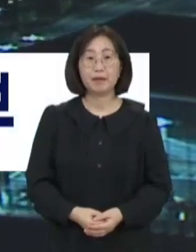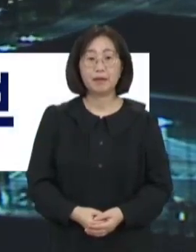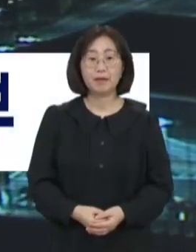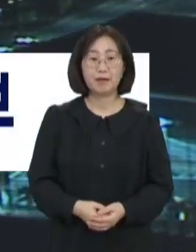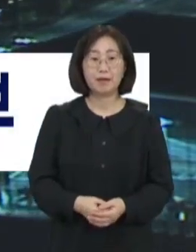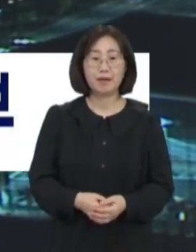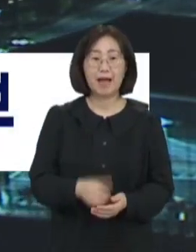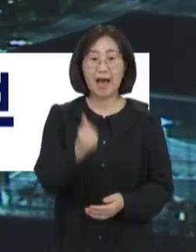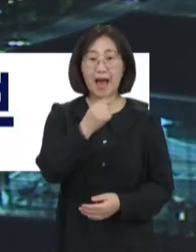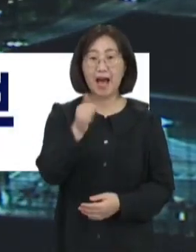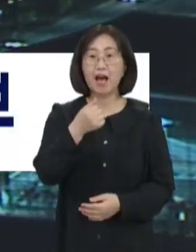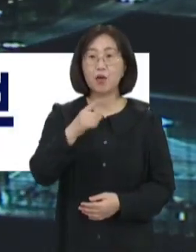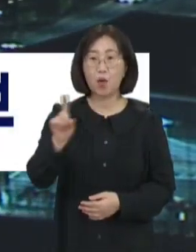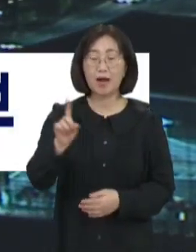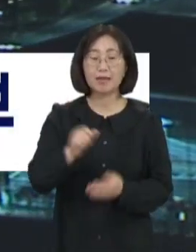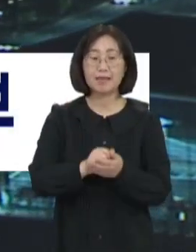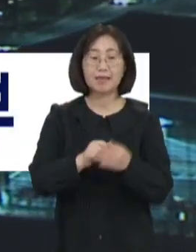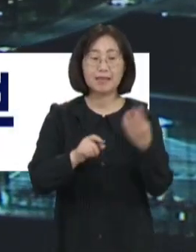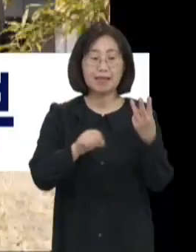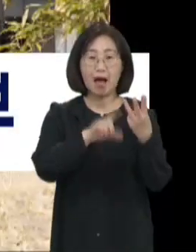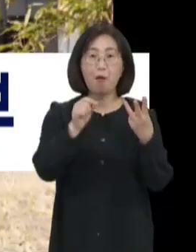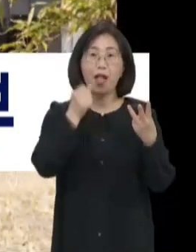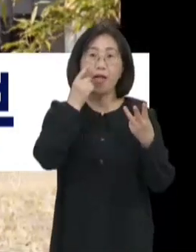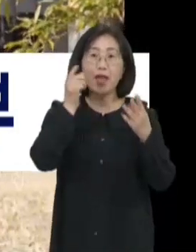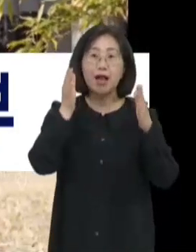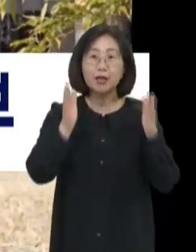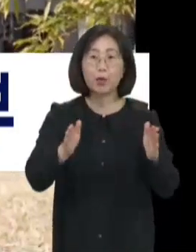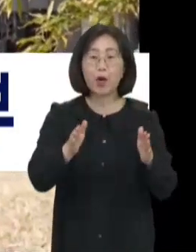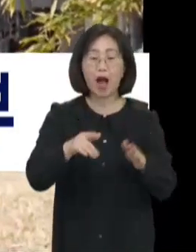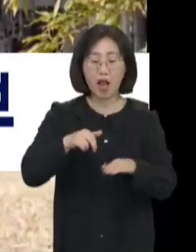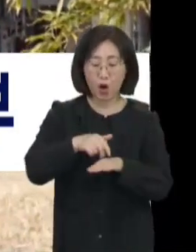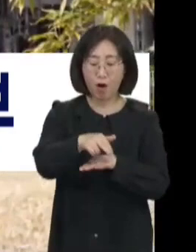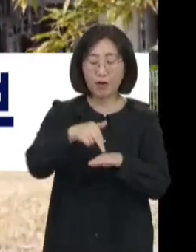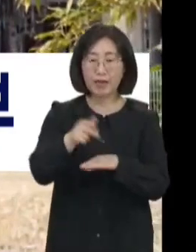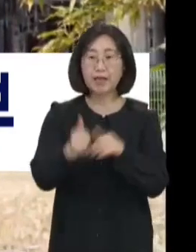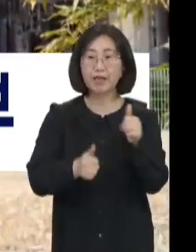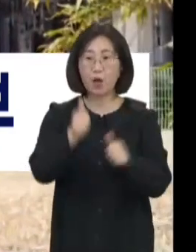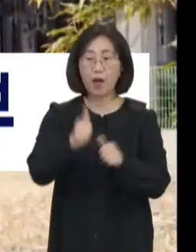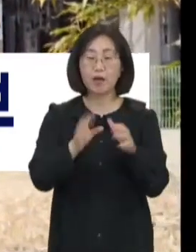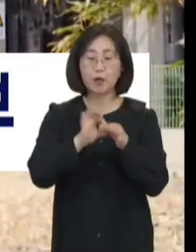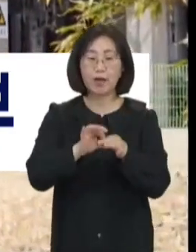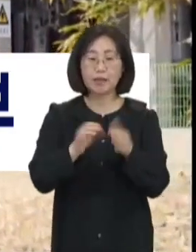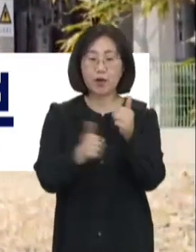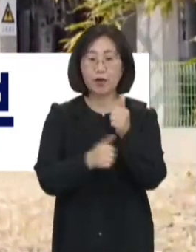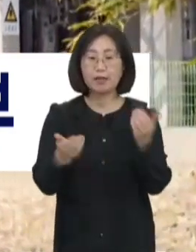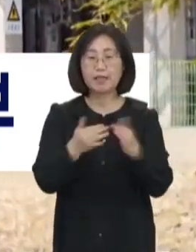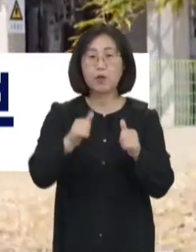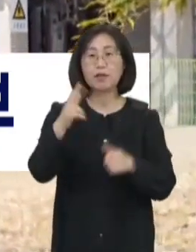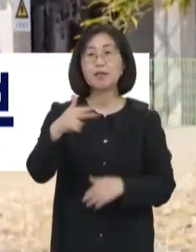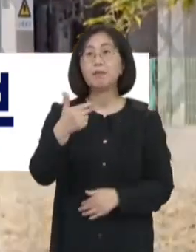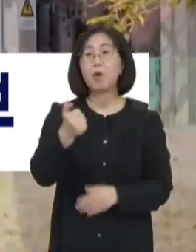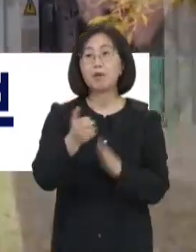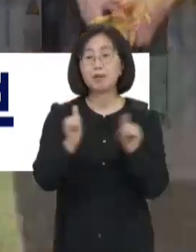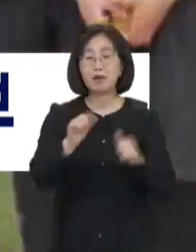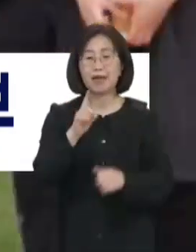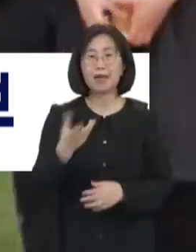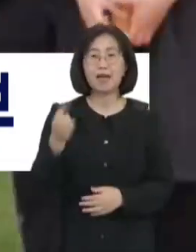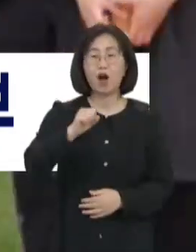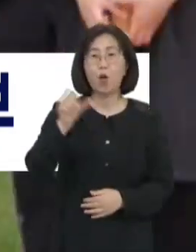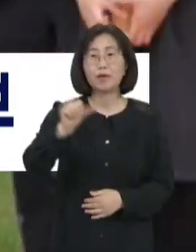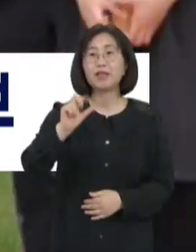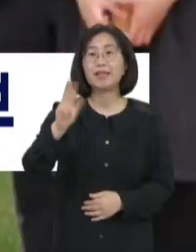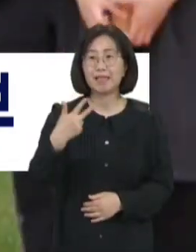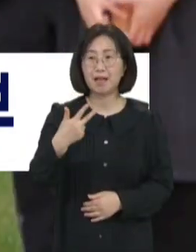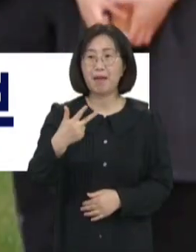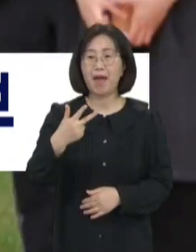한화 토탈 에너지 스는 지난 3월 한 달간 진행한 케미인 걷기 대회를 통해 임직원 750여명이 1억 5,700만